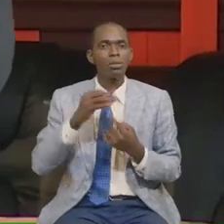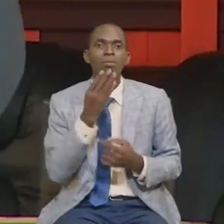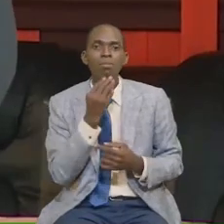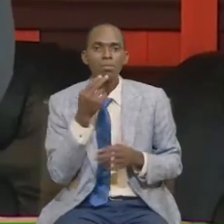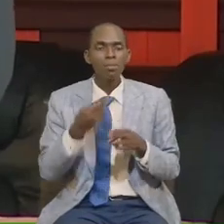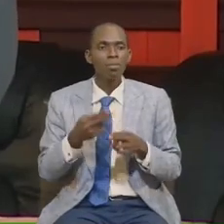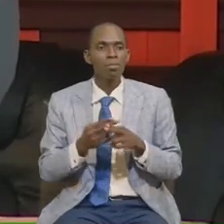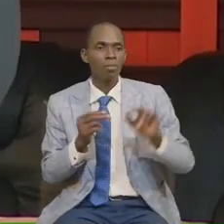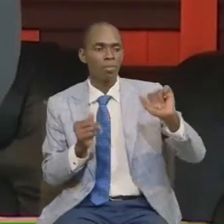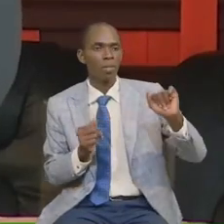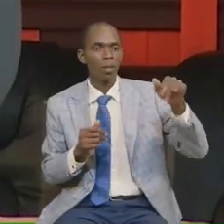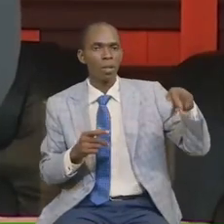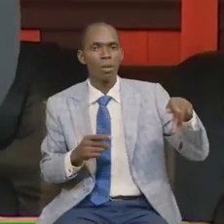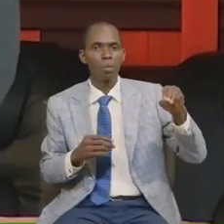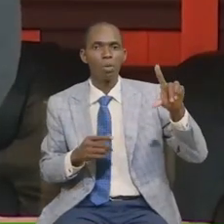originaire